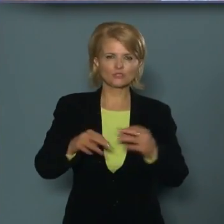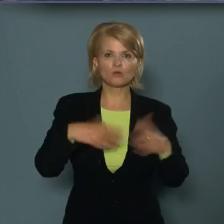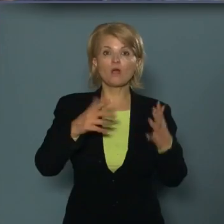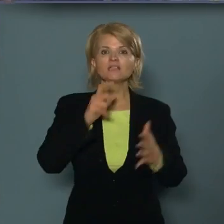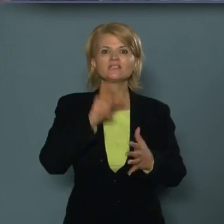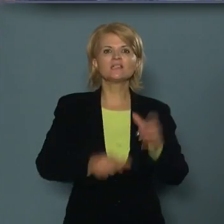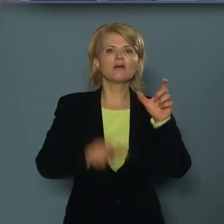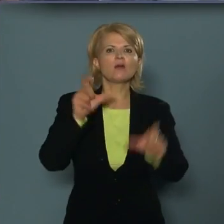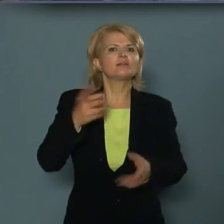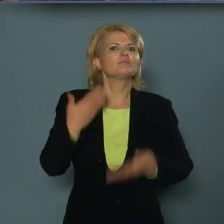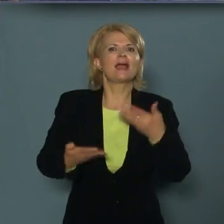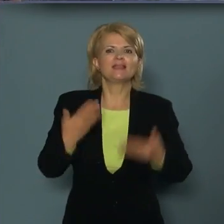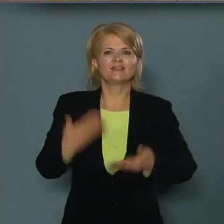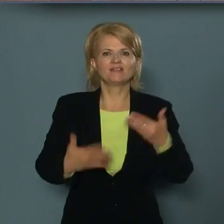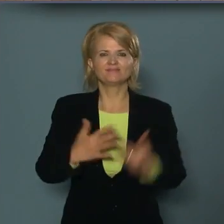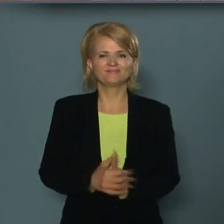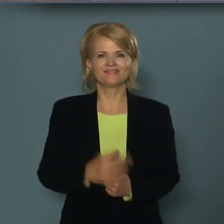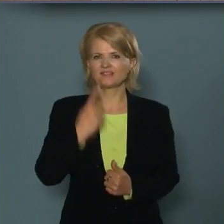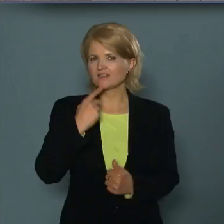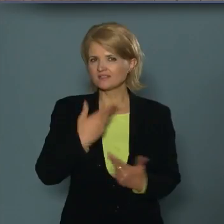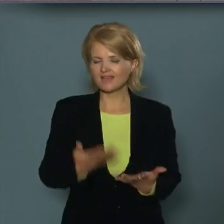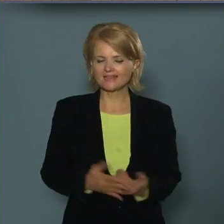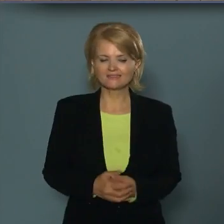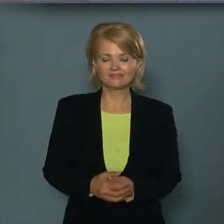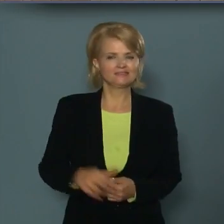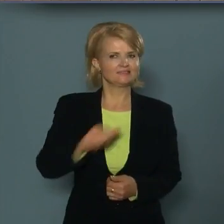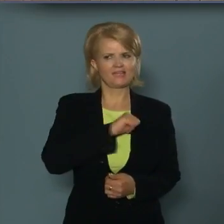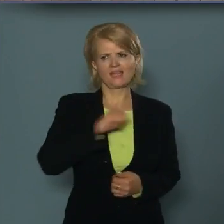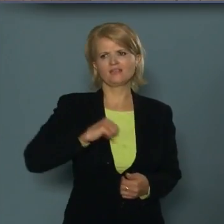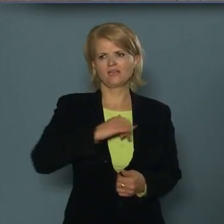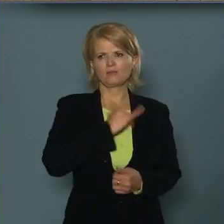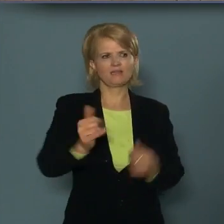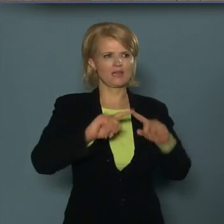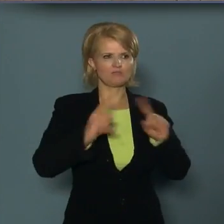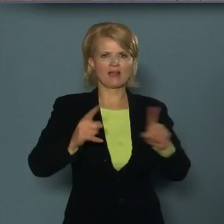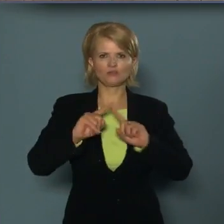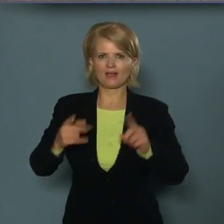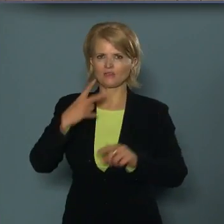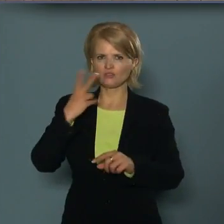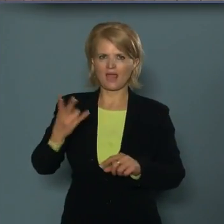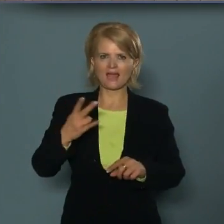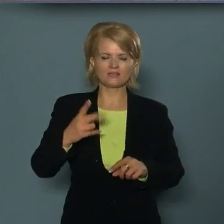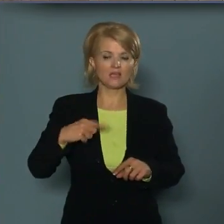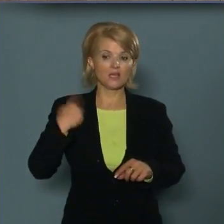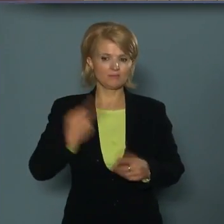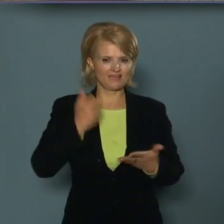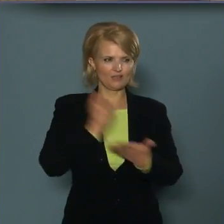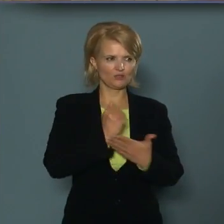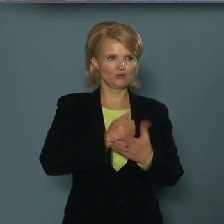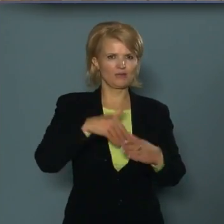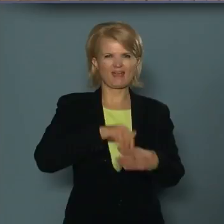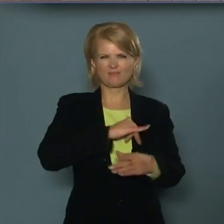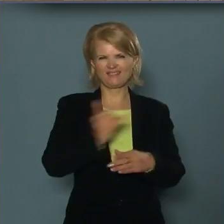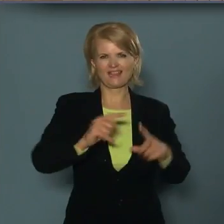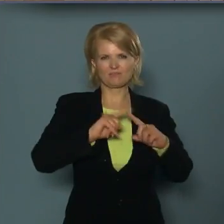vagy esetleg szavalt. Ez teljesen szubjektív, szerintem mindannyiunk, aki a zsűribe vagyunk,